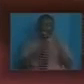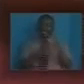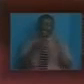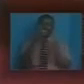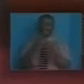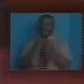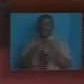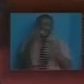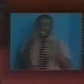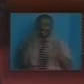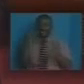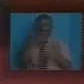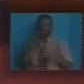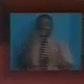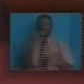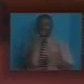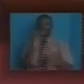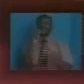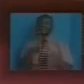Tatu na Sura ya nne ya